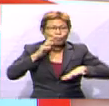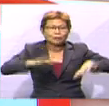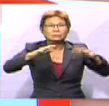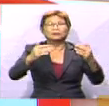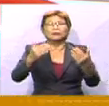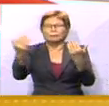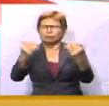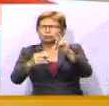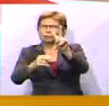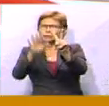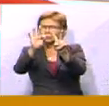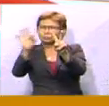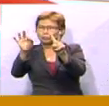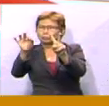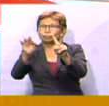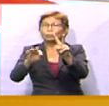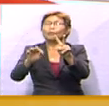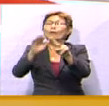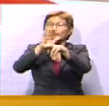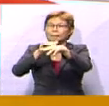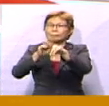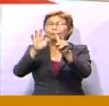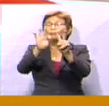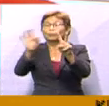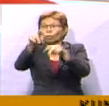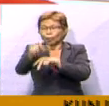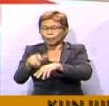berbanding 299 orang pada tengah hari tadi.